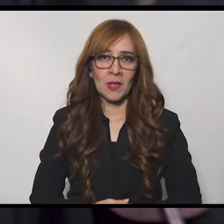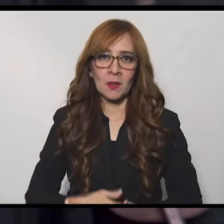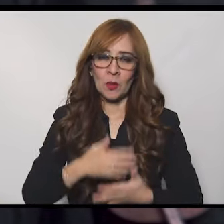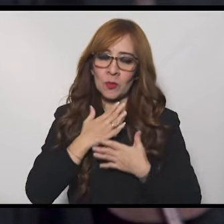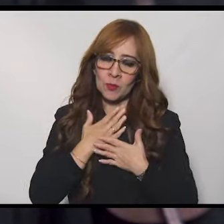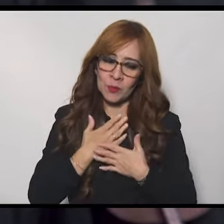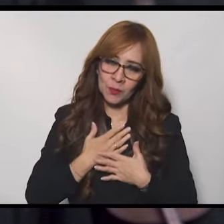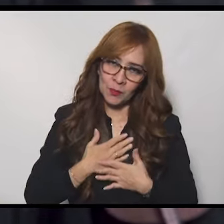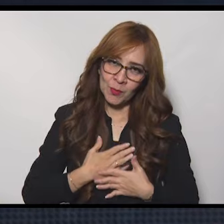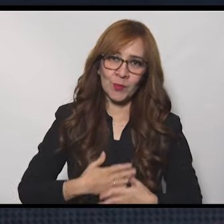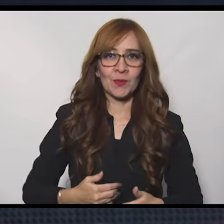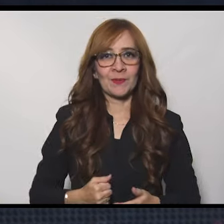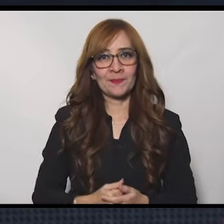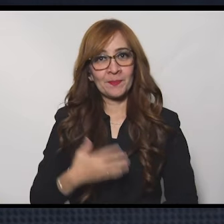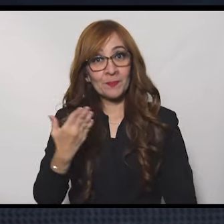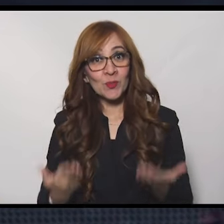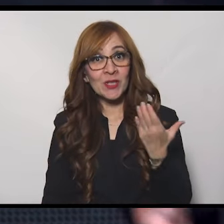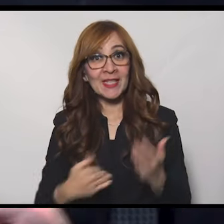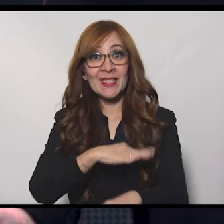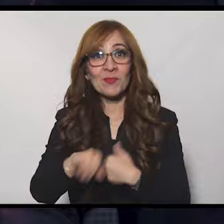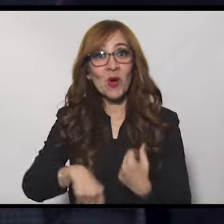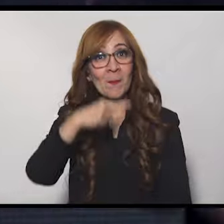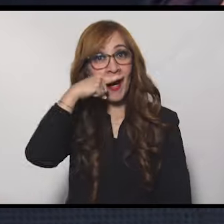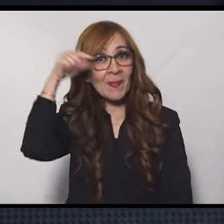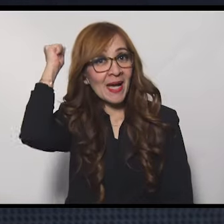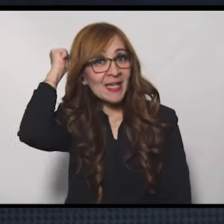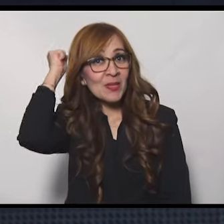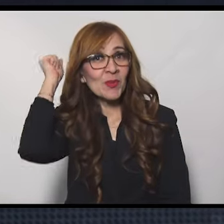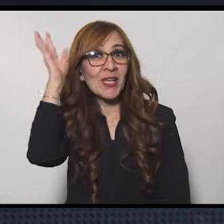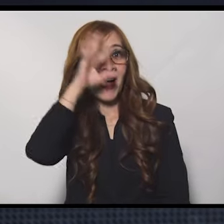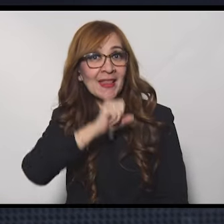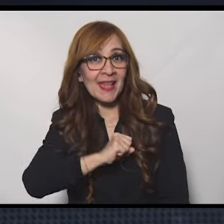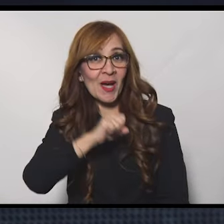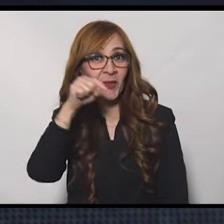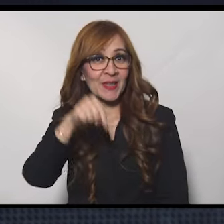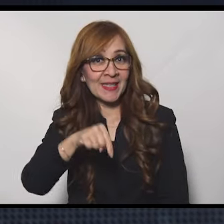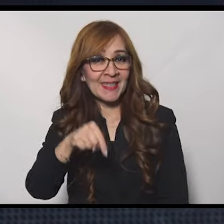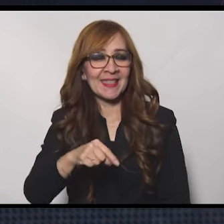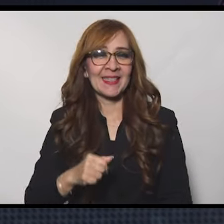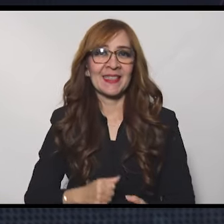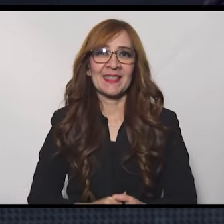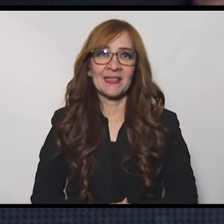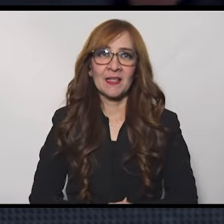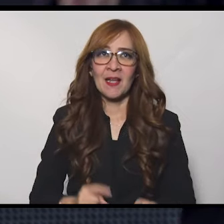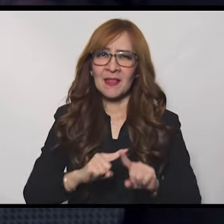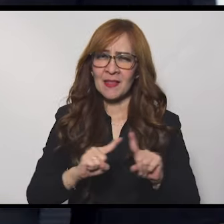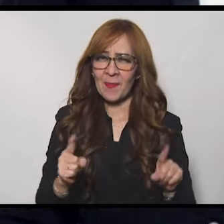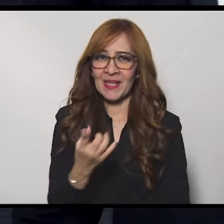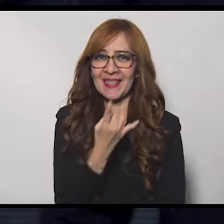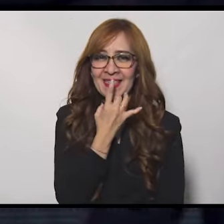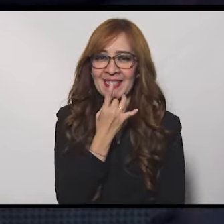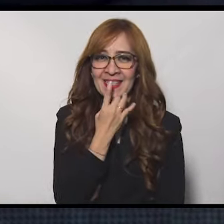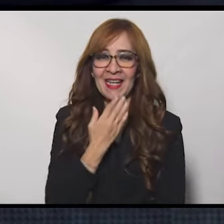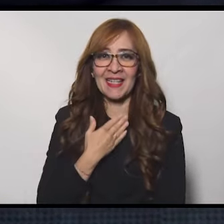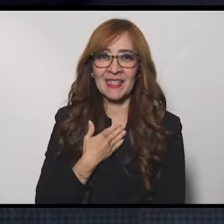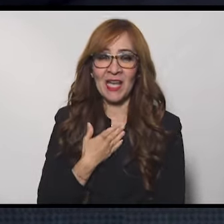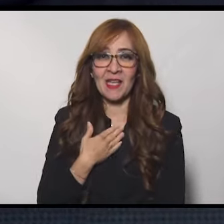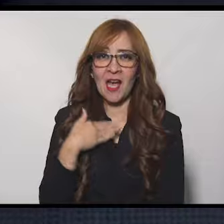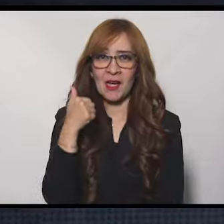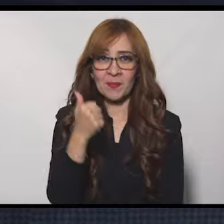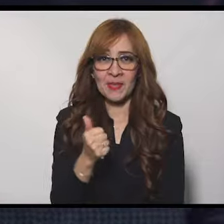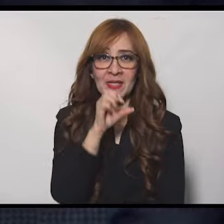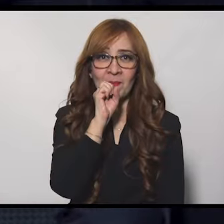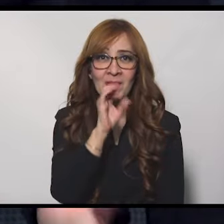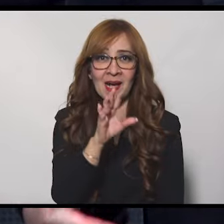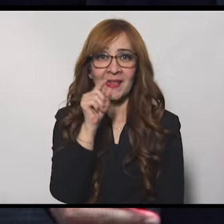Aduh. Mungkin setiap parents yang ada di sini udah tahu soal ini. Ya. Tapi izinkan saya untuk bisa